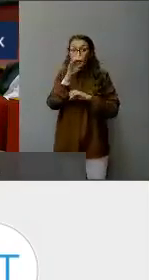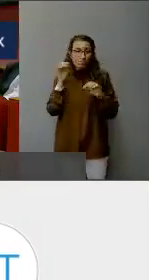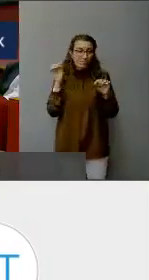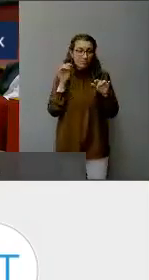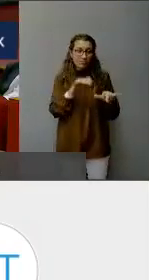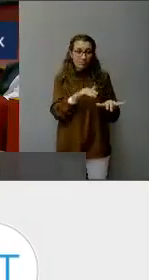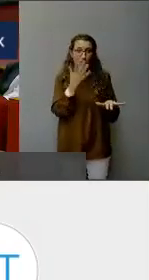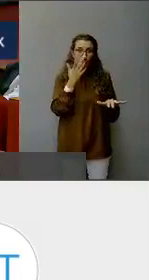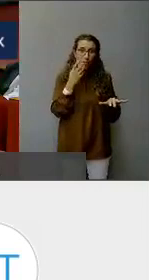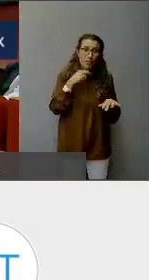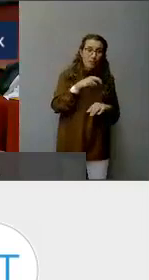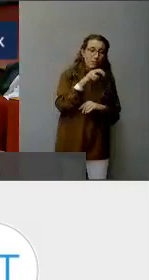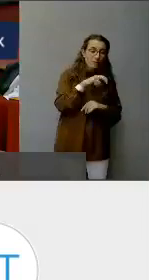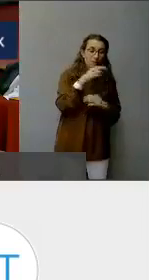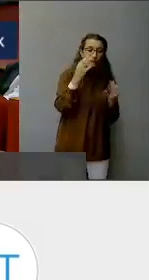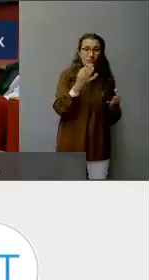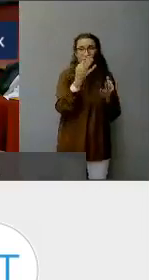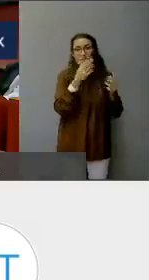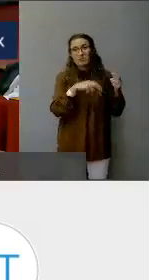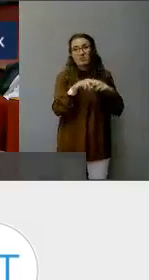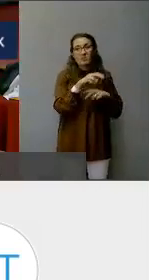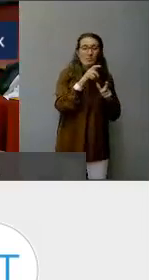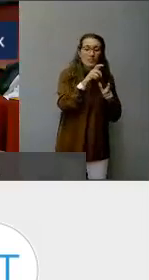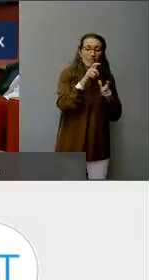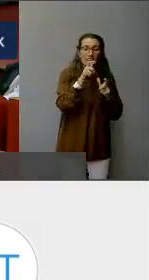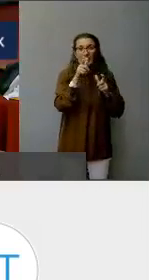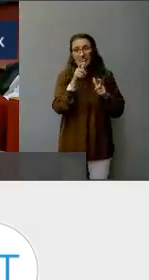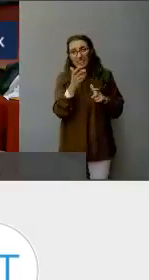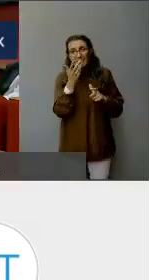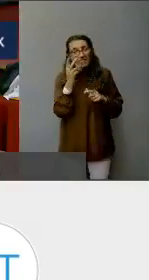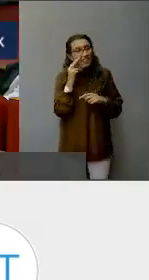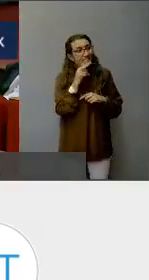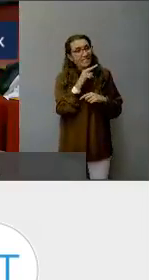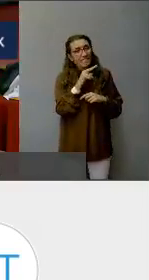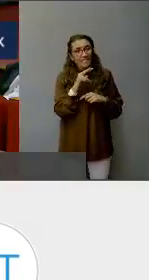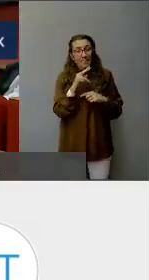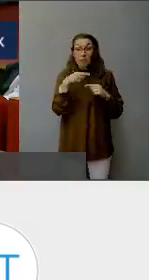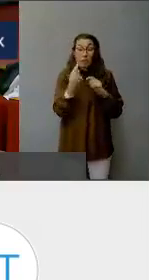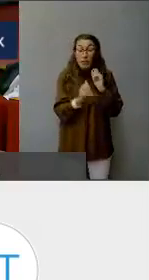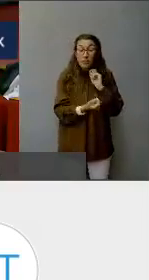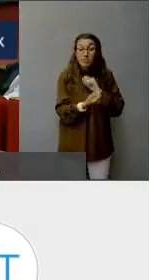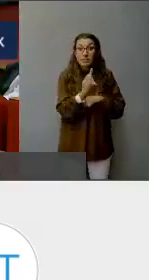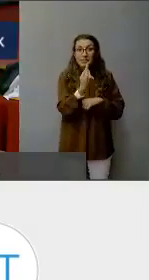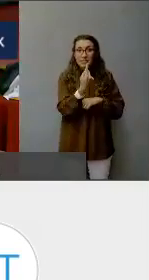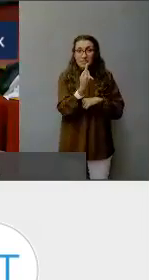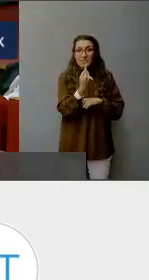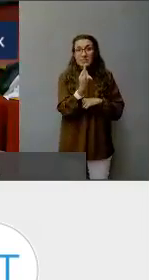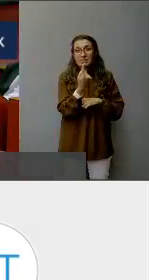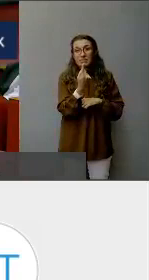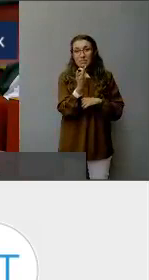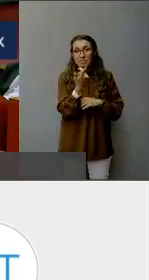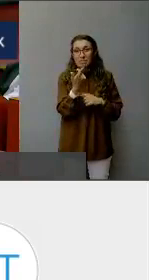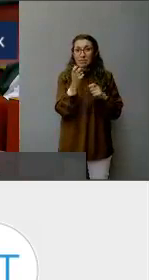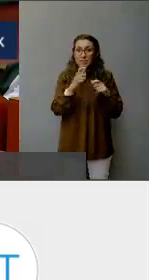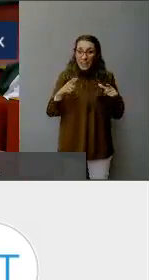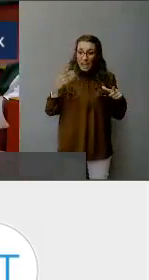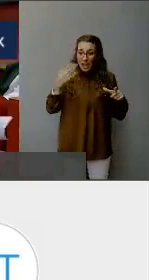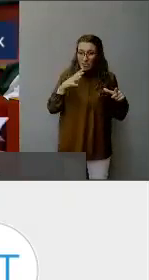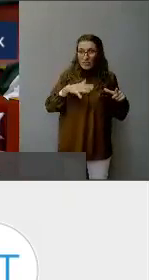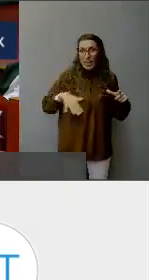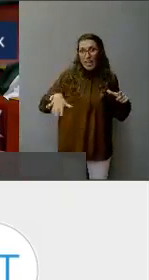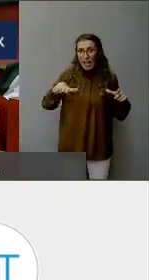fare una bella gita e guardare questa area verde e magari scoprire che una città come genova in quell'area verde può fare delle colate